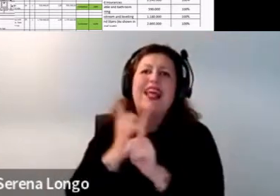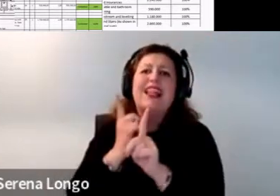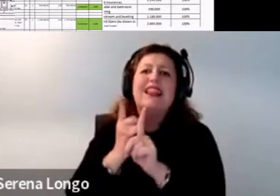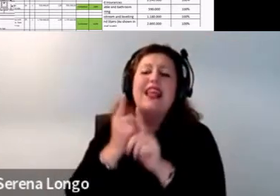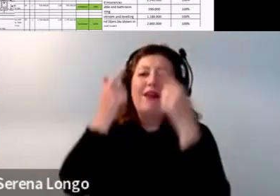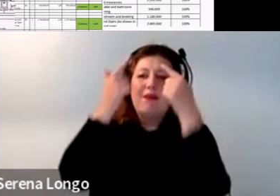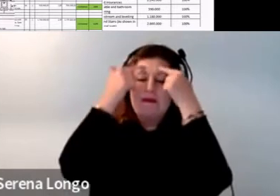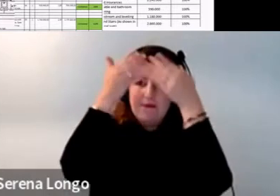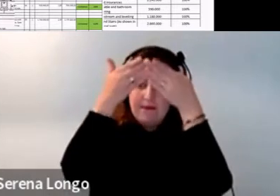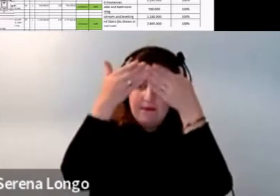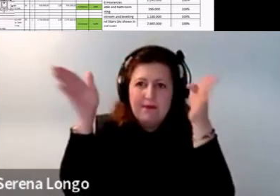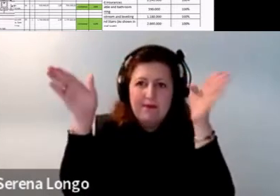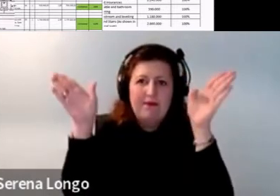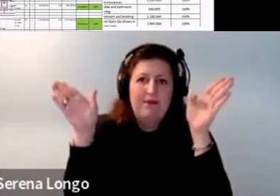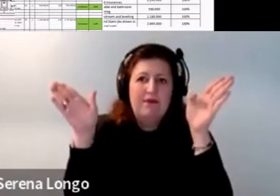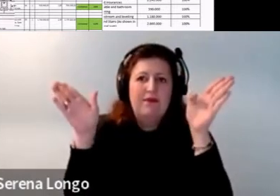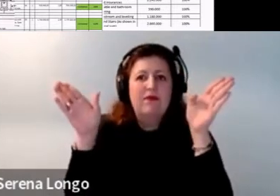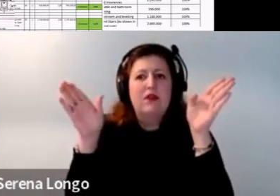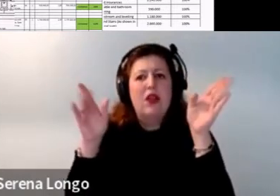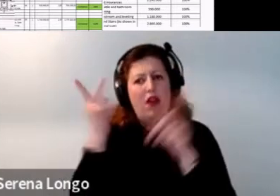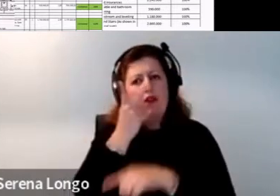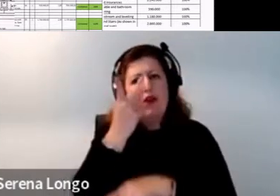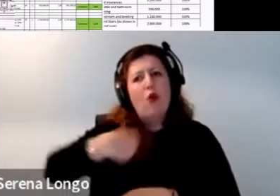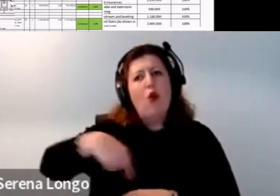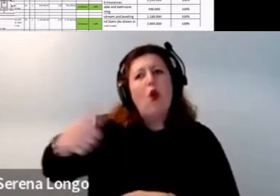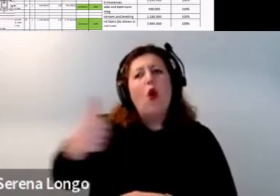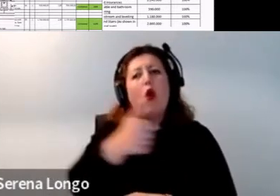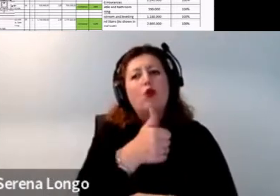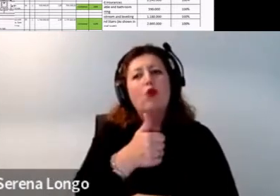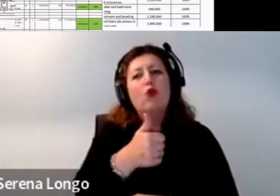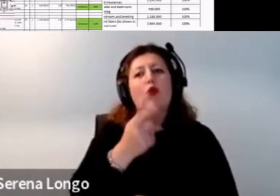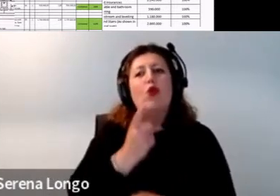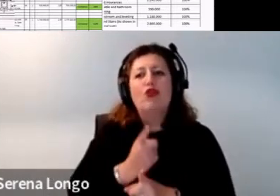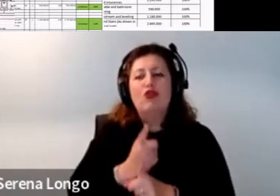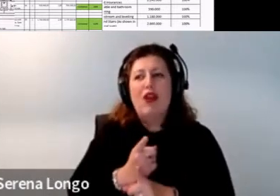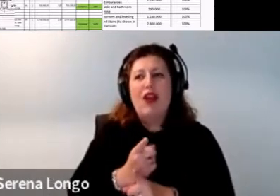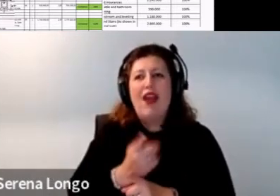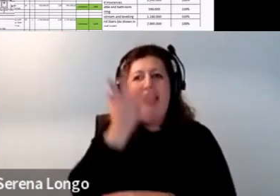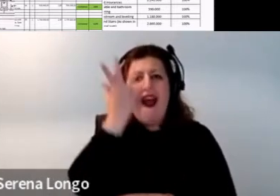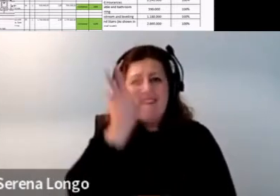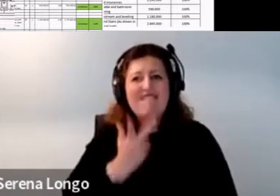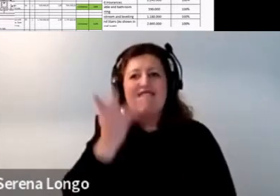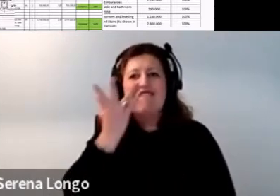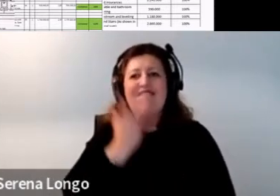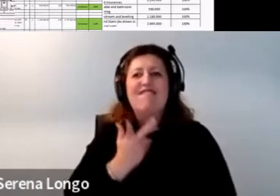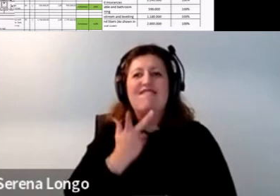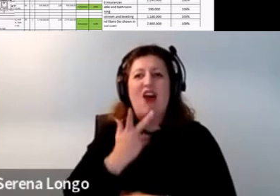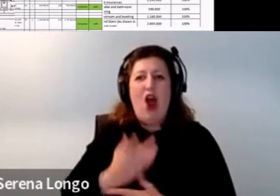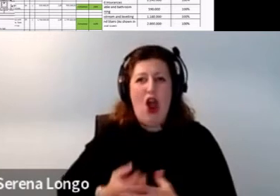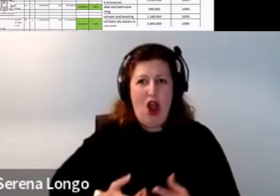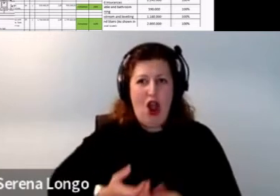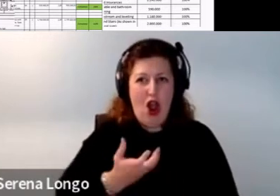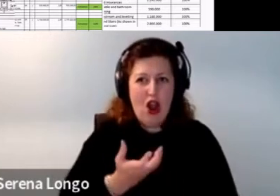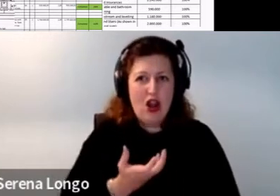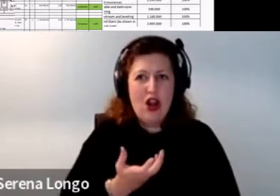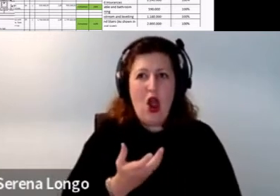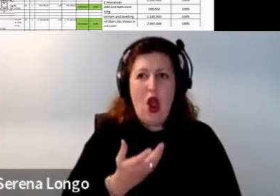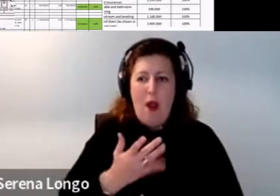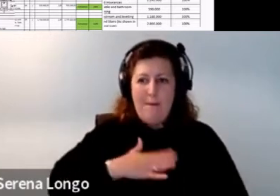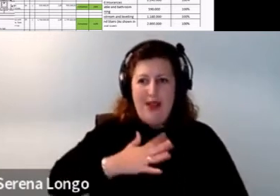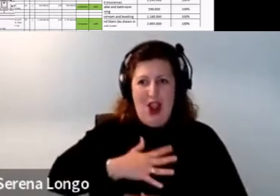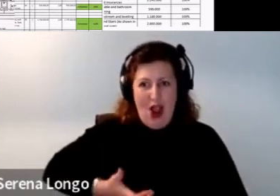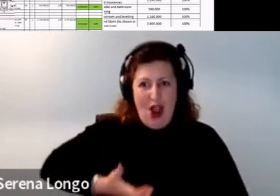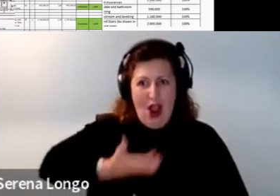una mente molto aperta, la volontà inizialmente di imparare da loro qual è la loro tecnica costruttiva,